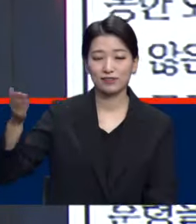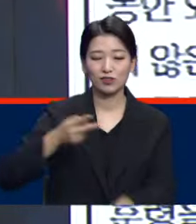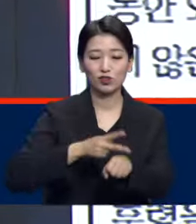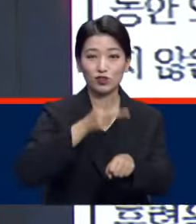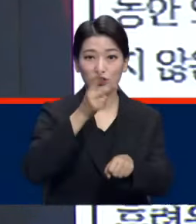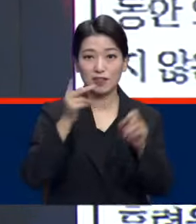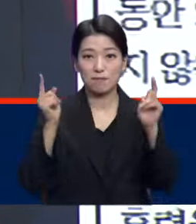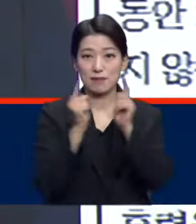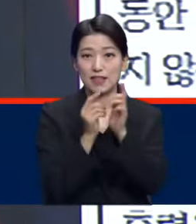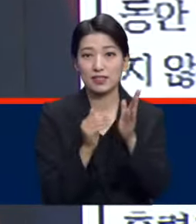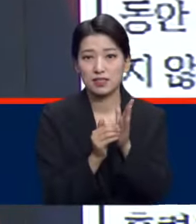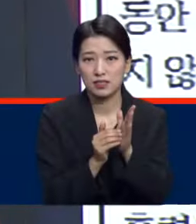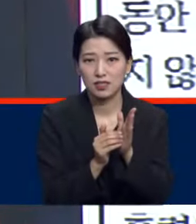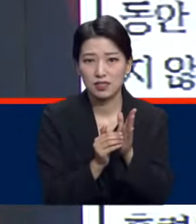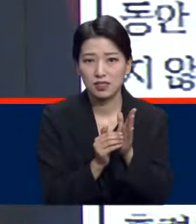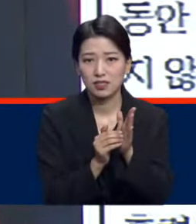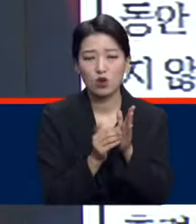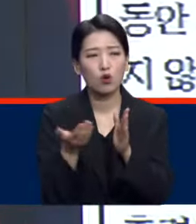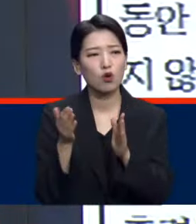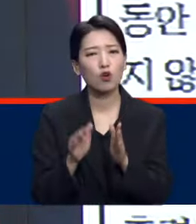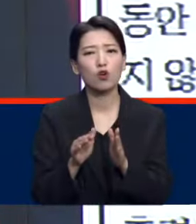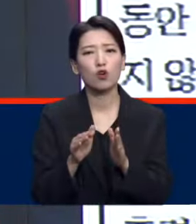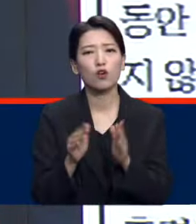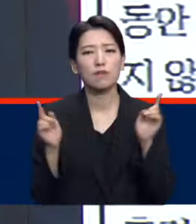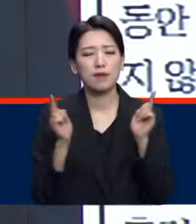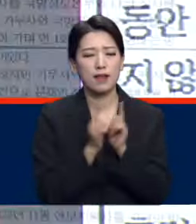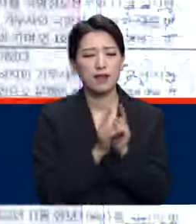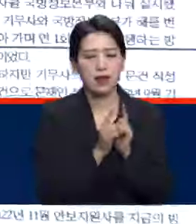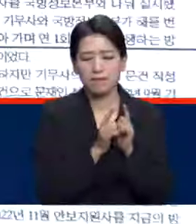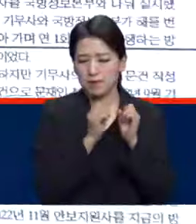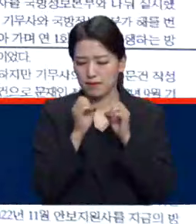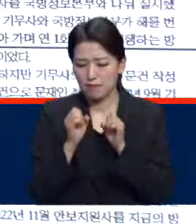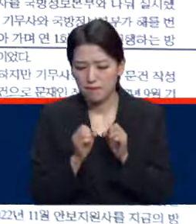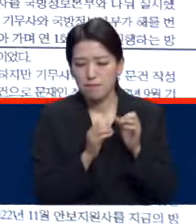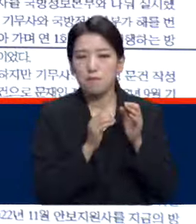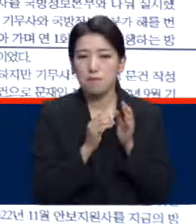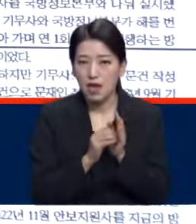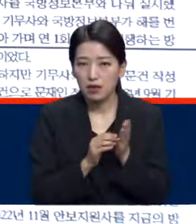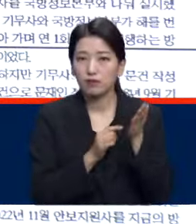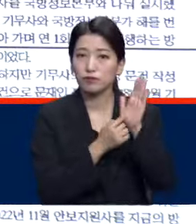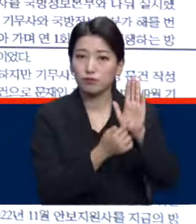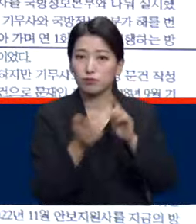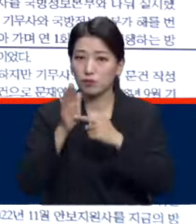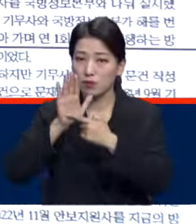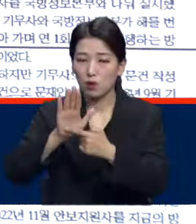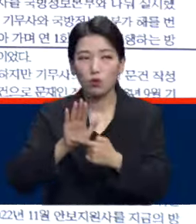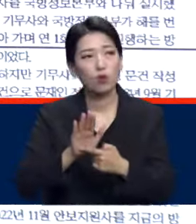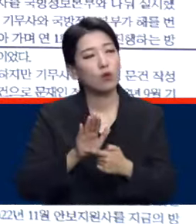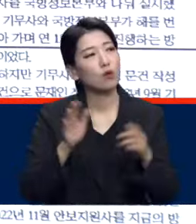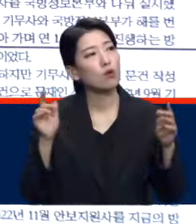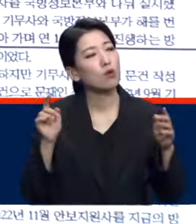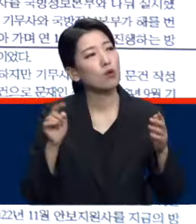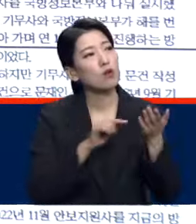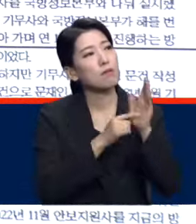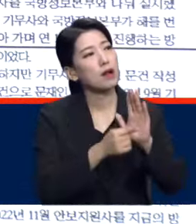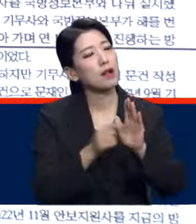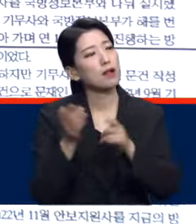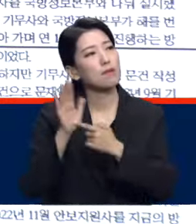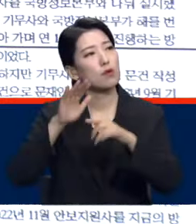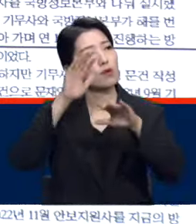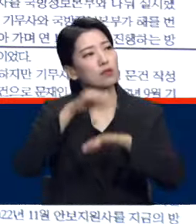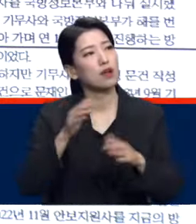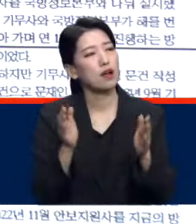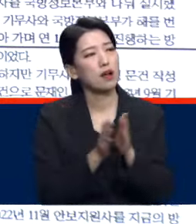드디어 만났는데 모두 발언이 공개하기로 했었던 모두 발언이 한 32분쯤 됐고요. 비공개 회담이 한 102분